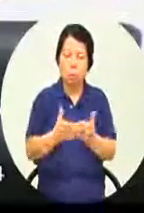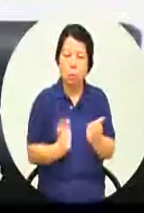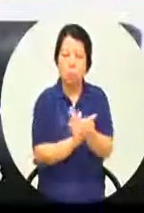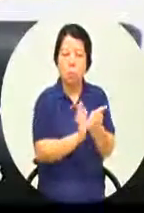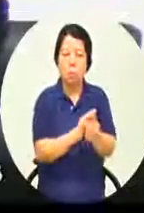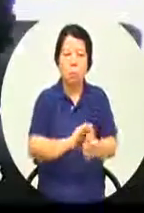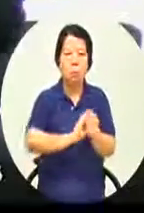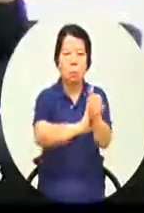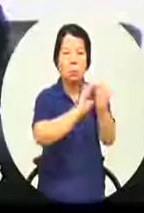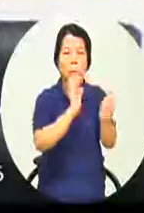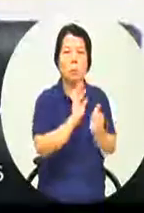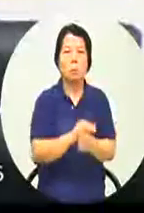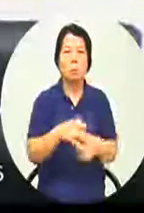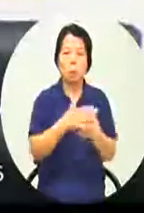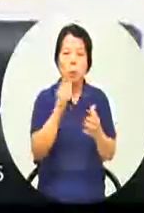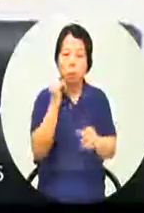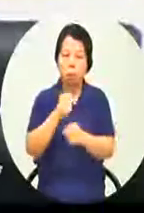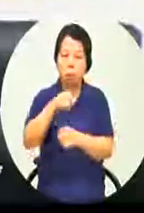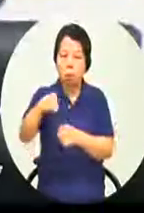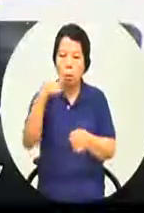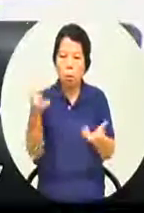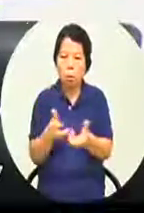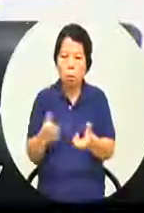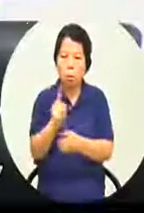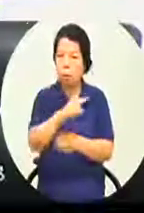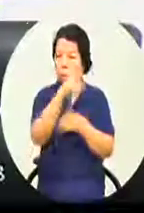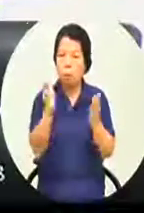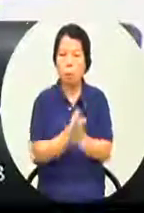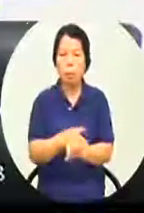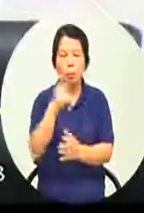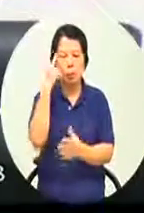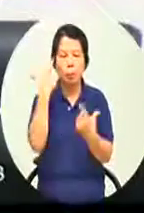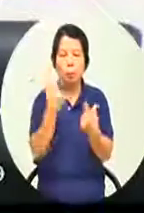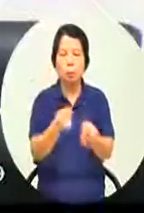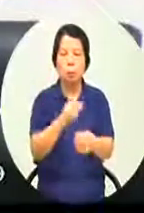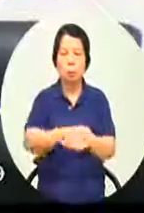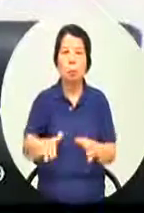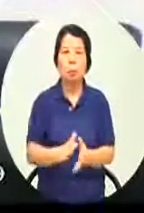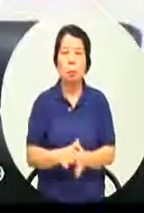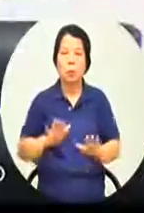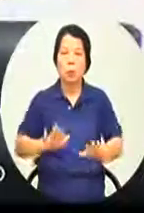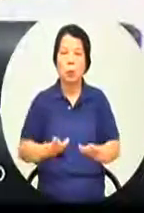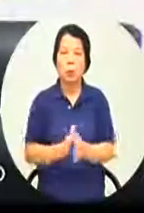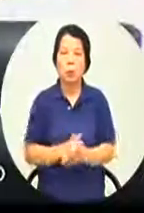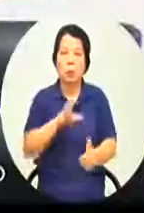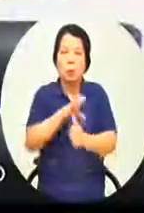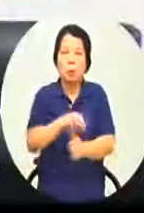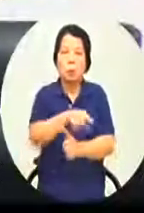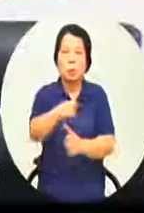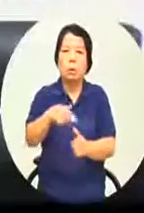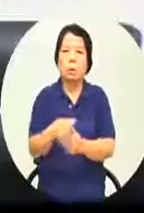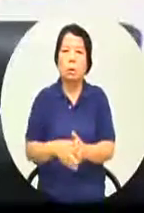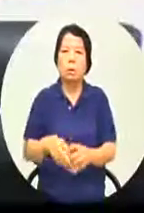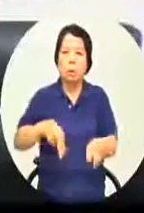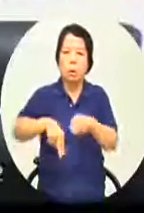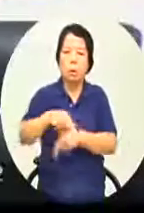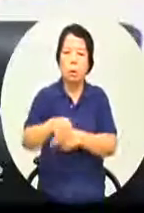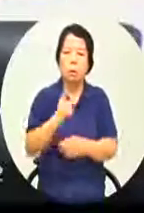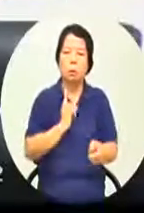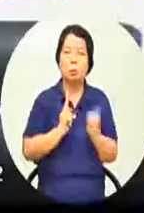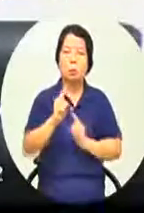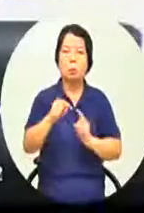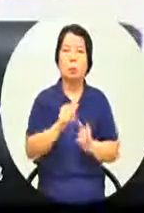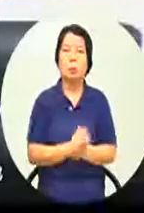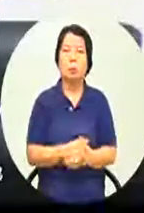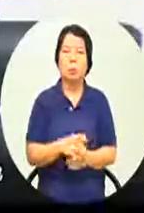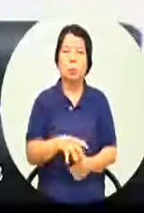支持，甚至你们在当地做任何建设大家都支持，但是针对于限制了人民行的自由的部分，本